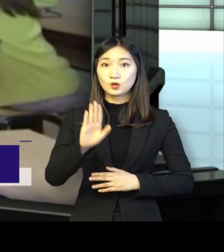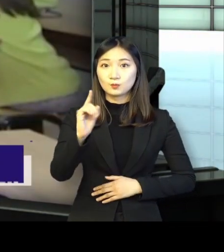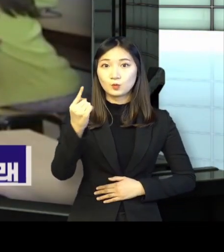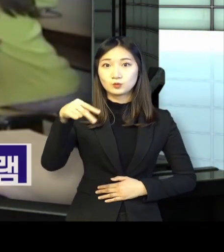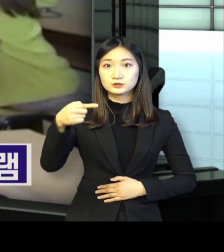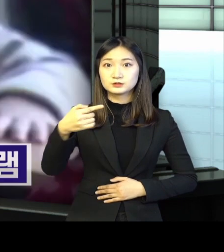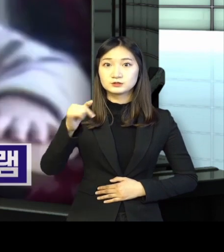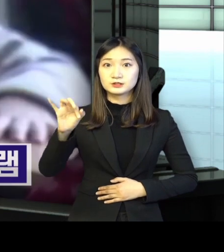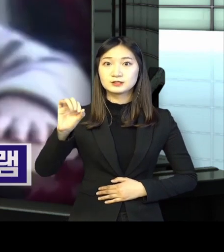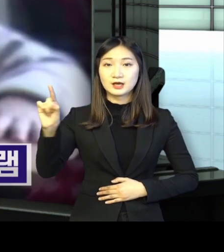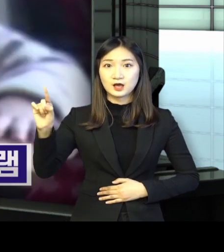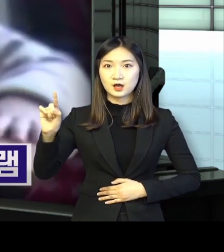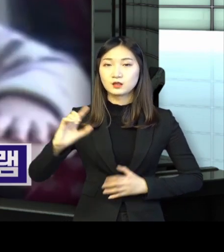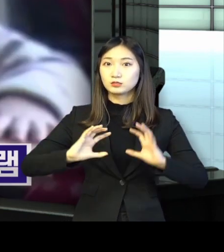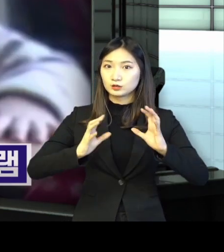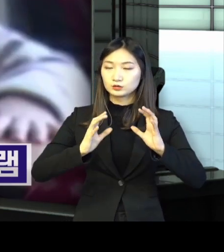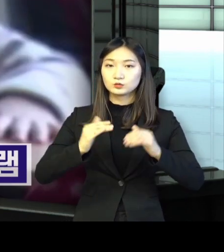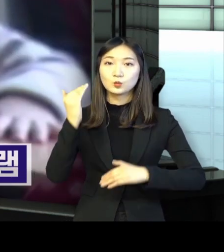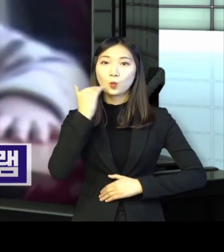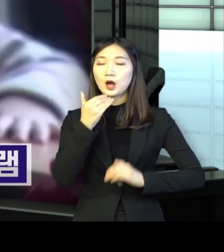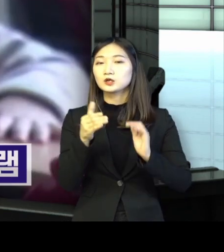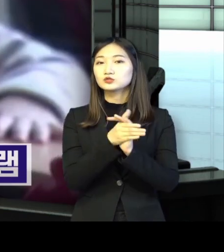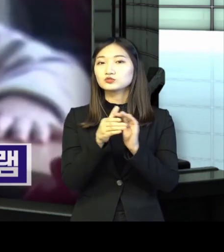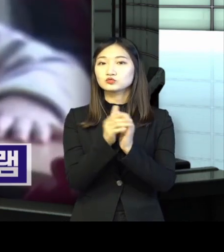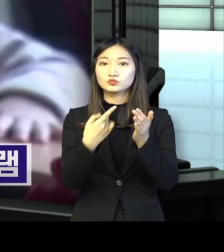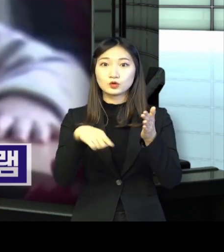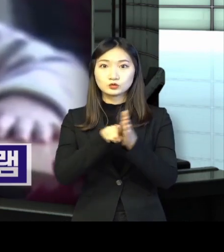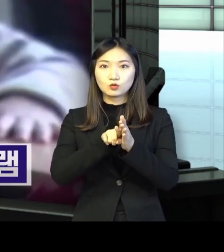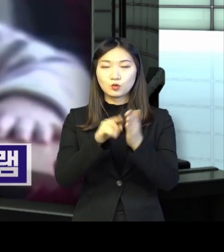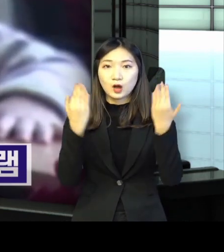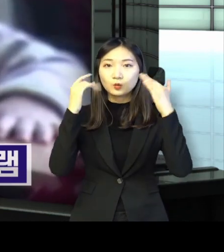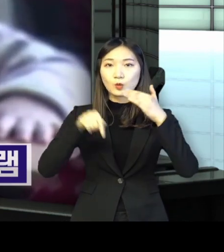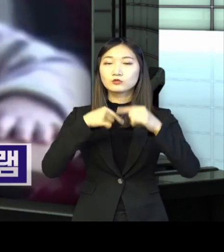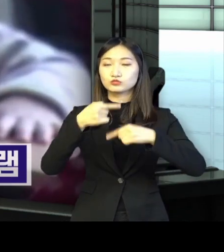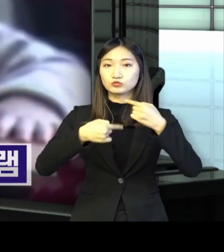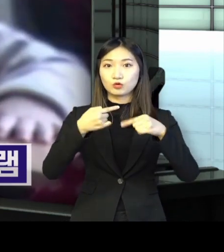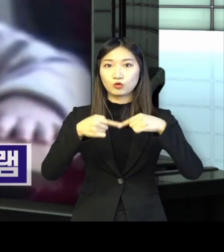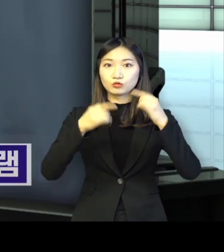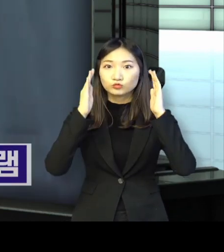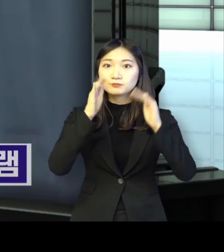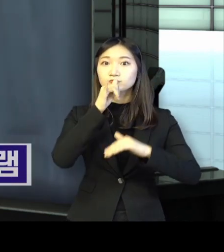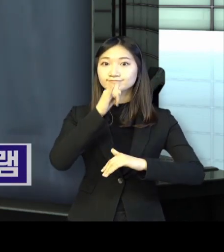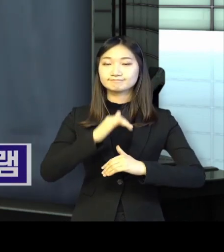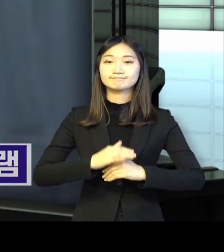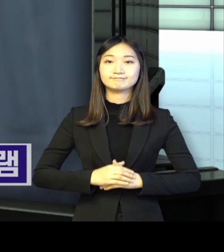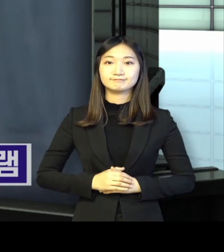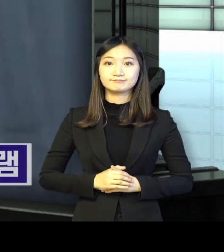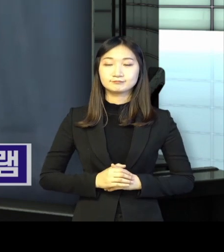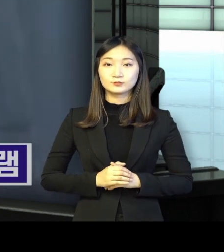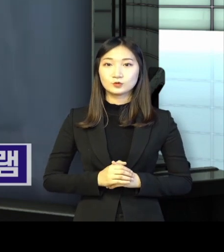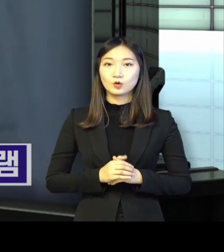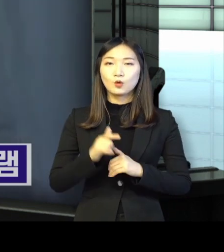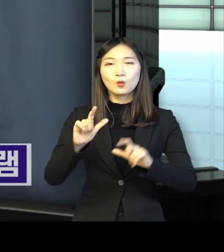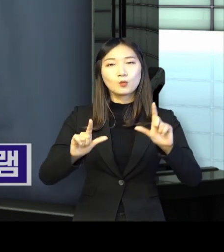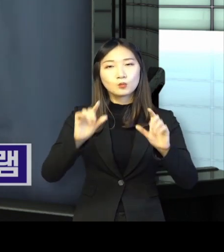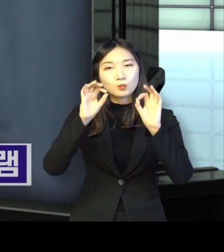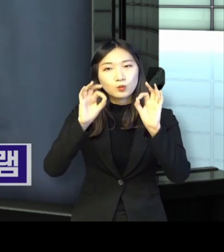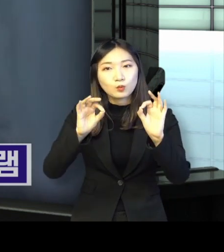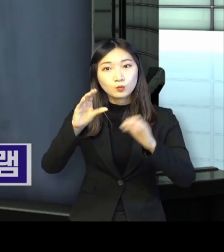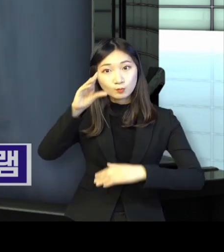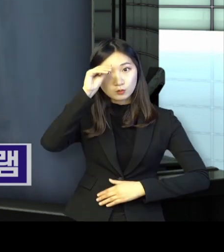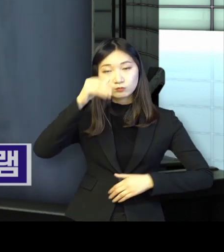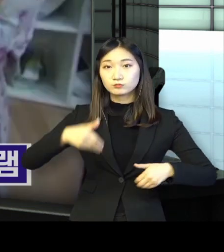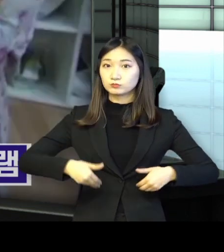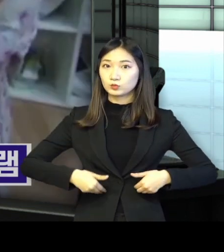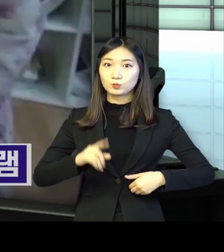보스니아에서는 청각장애 친구를 위해 학교에서 수어 수업을 하기도 합니다. 이런 사람들에게서 우리는